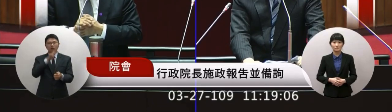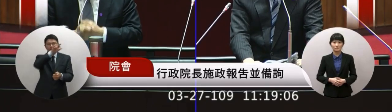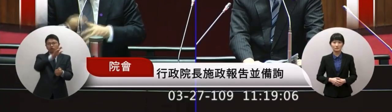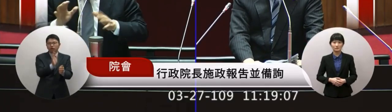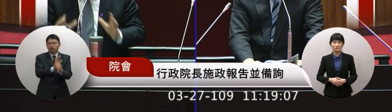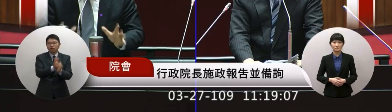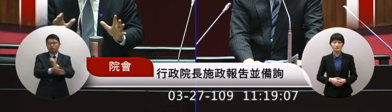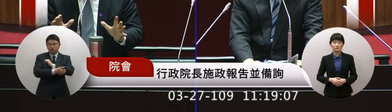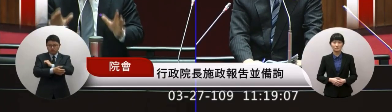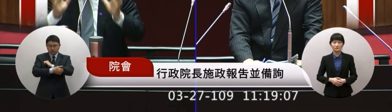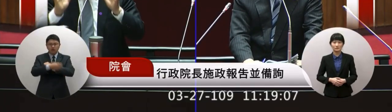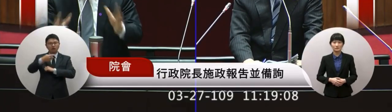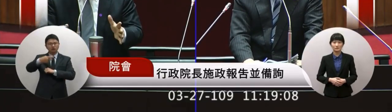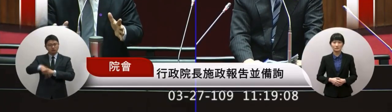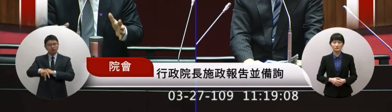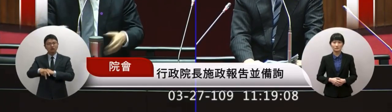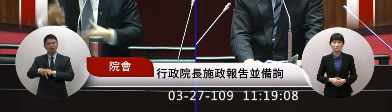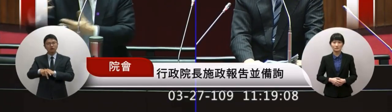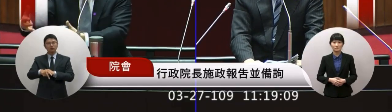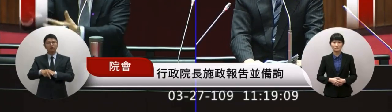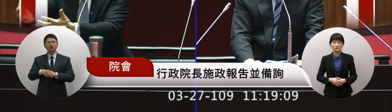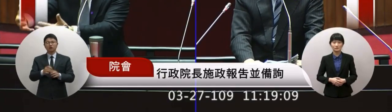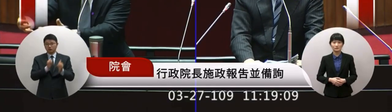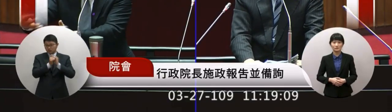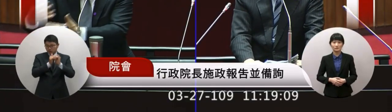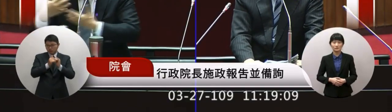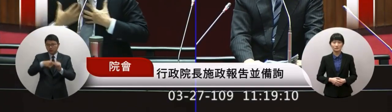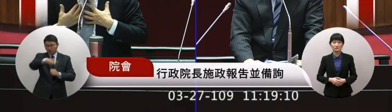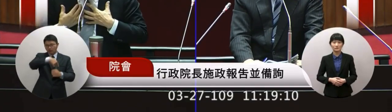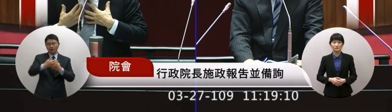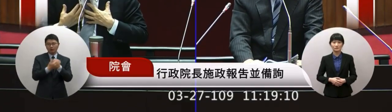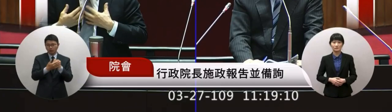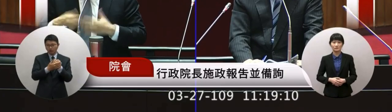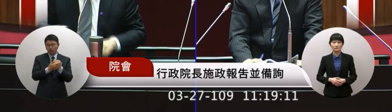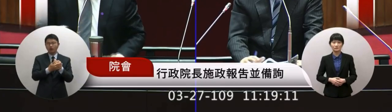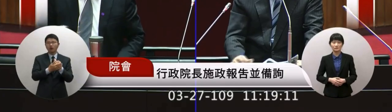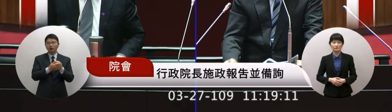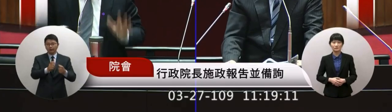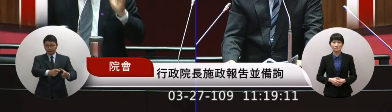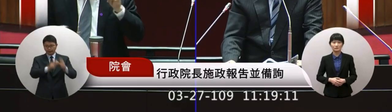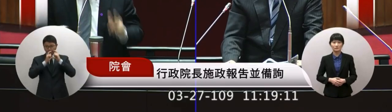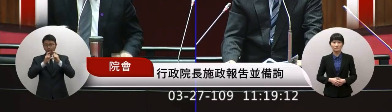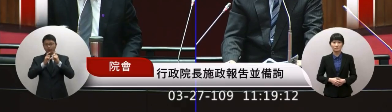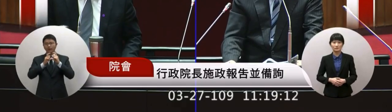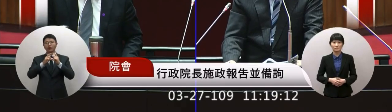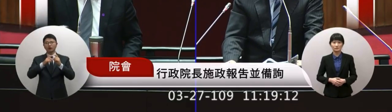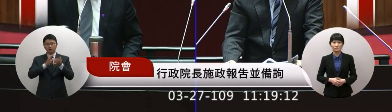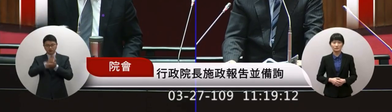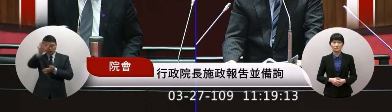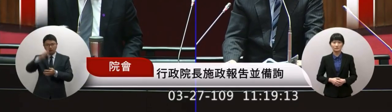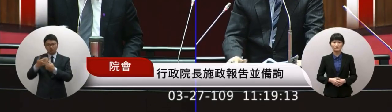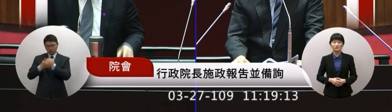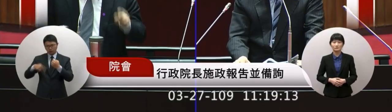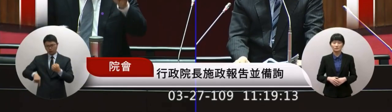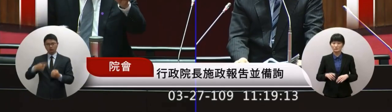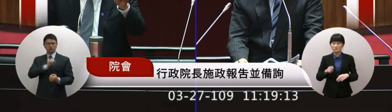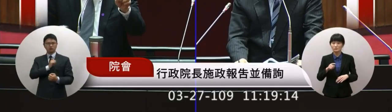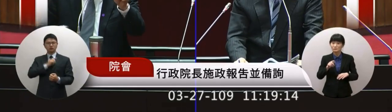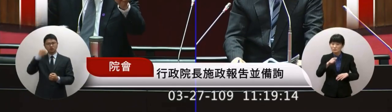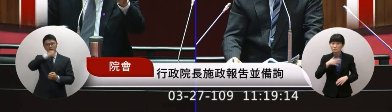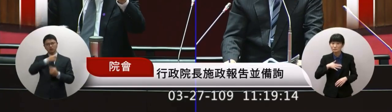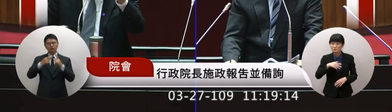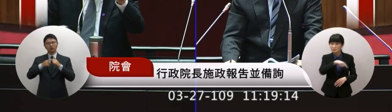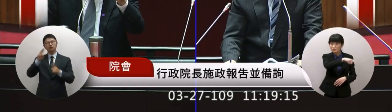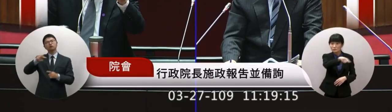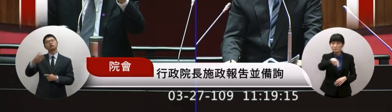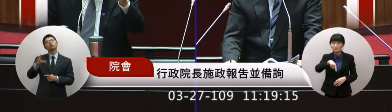护这些同胞，以及回来的时候保护2300万同胞。 因为他们， 所以